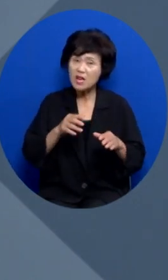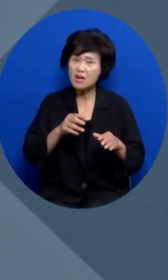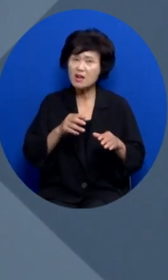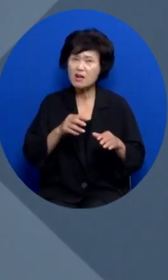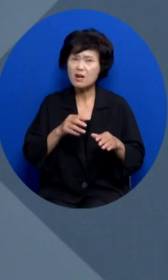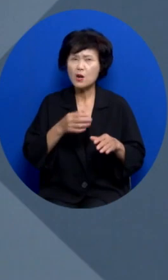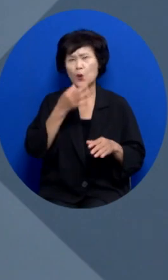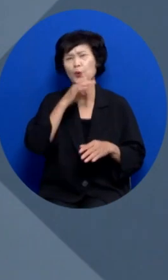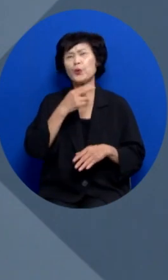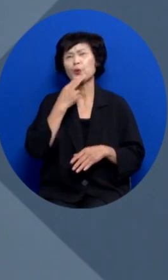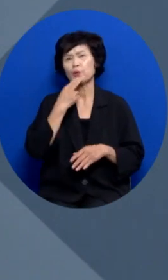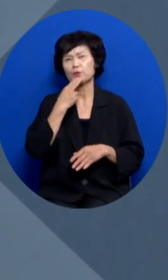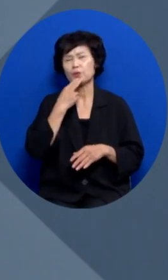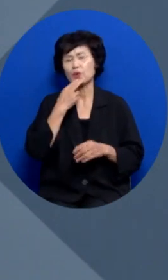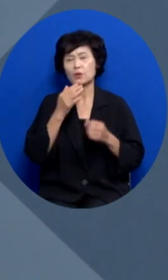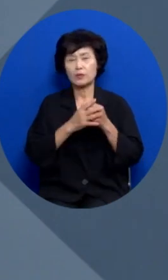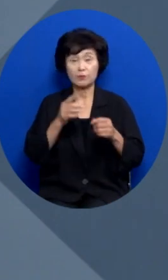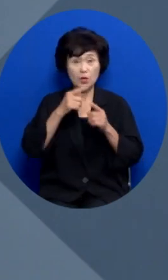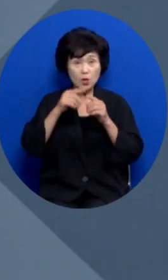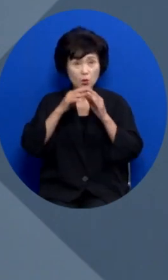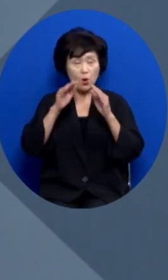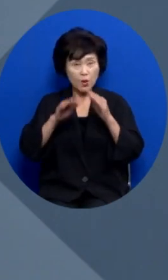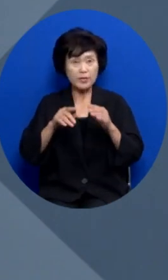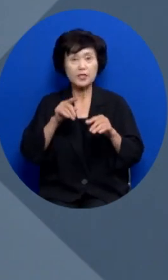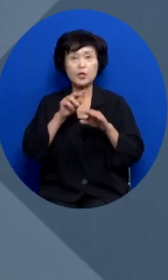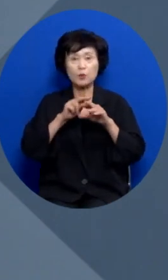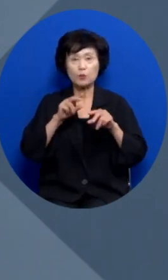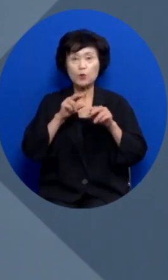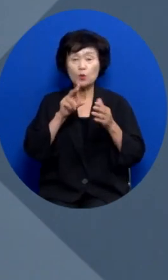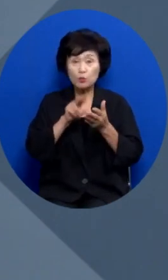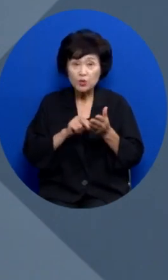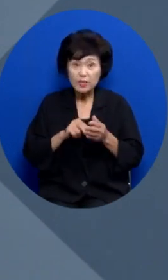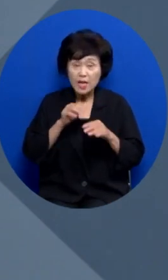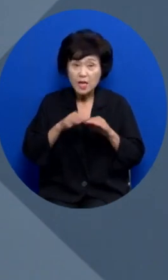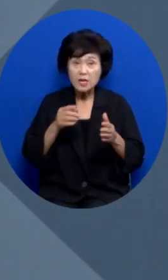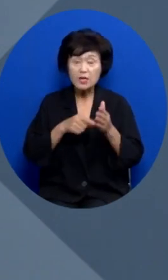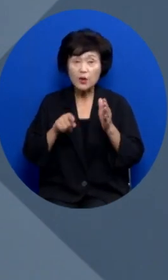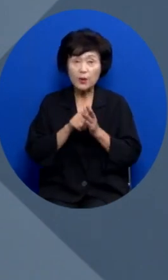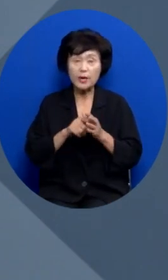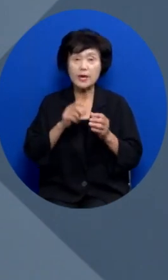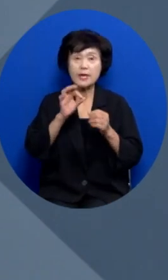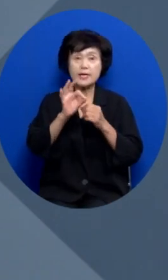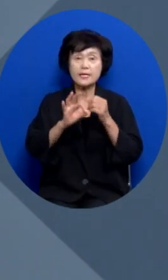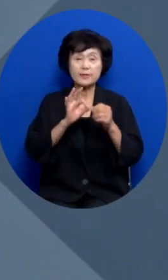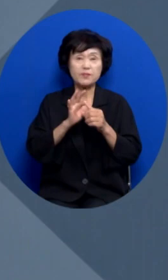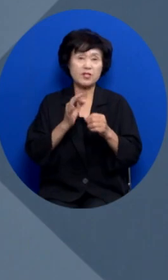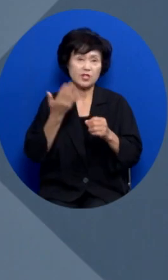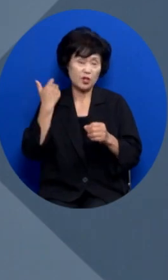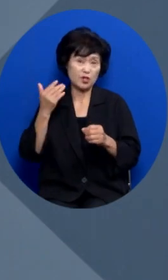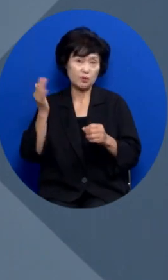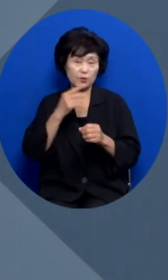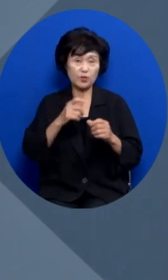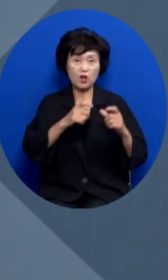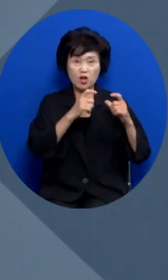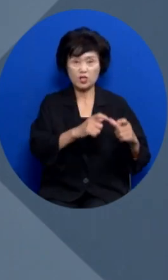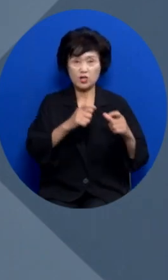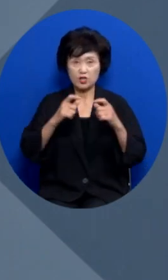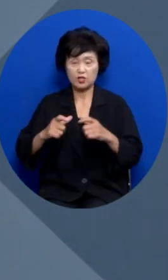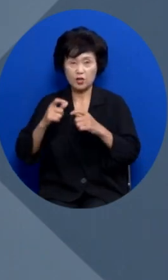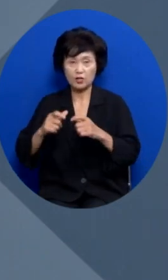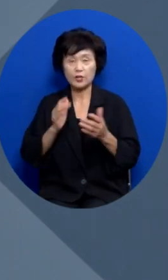교회에서만이라도 해야 되겠다 해서 우리는 10년 전부터 교구를 나누었어요. 그러니까 그때